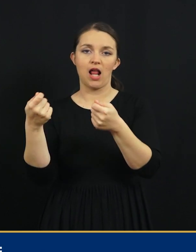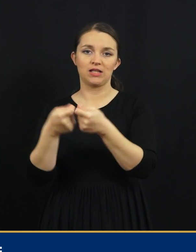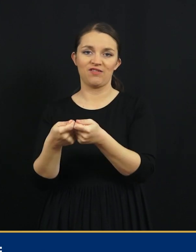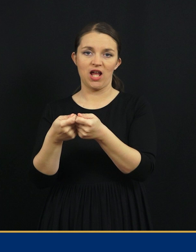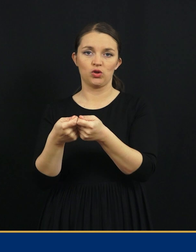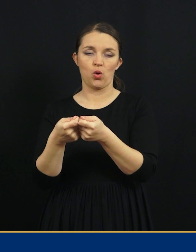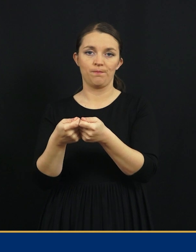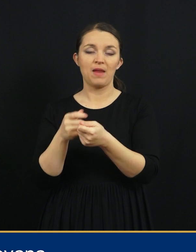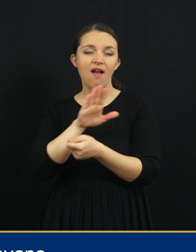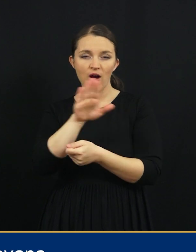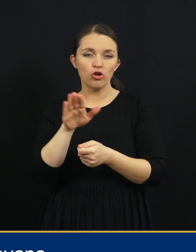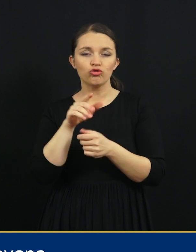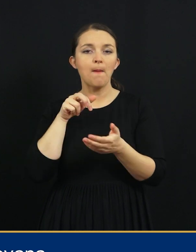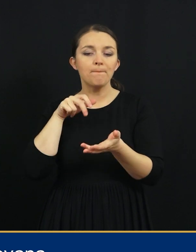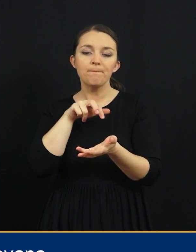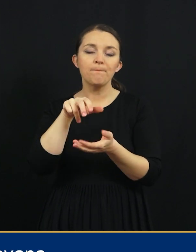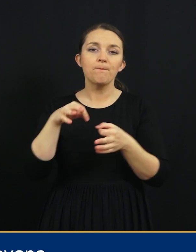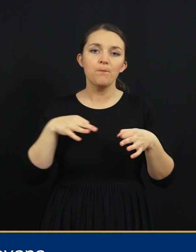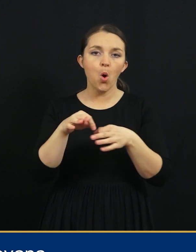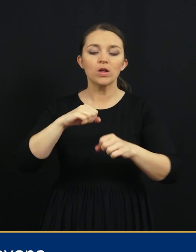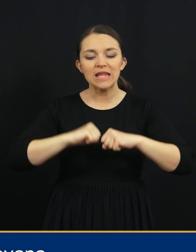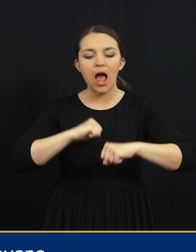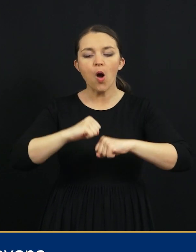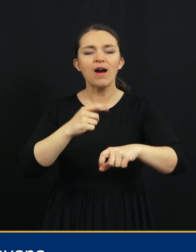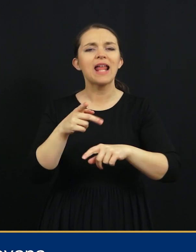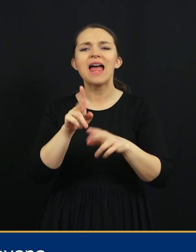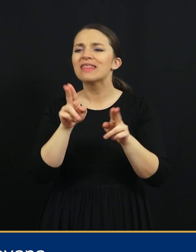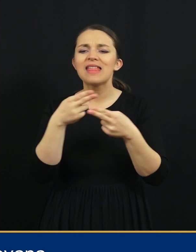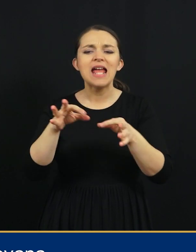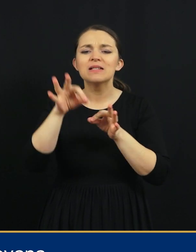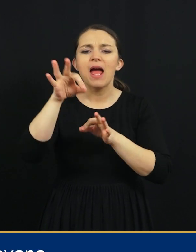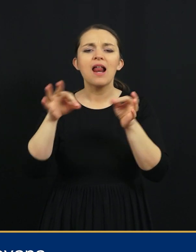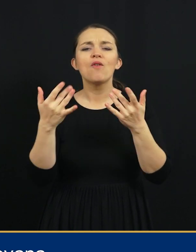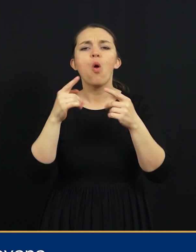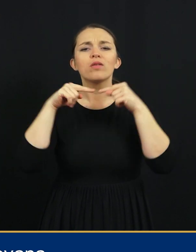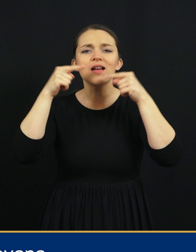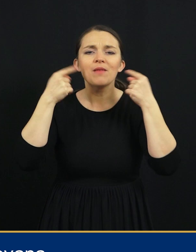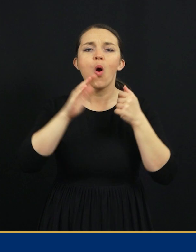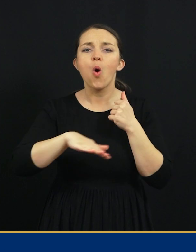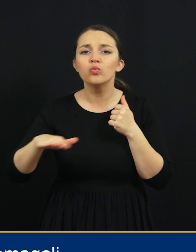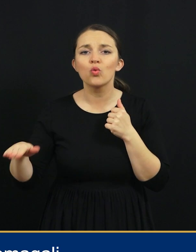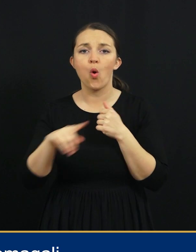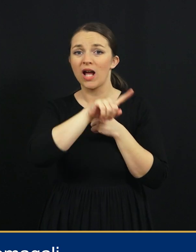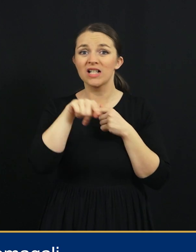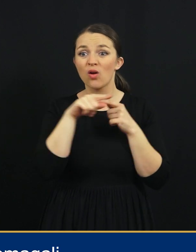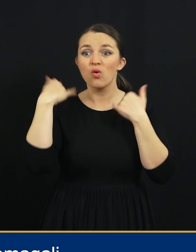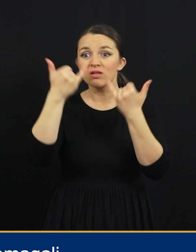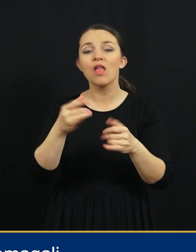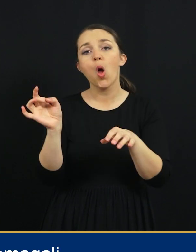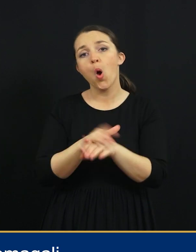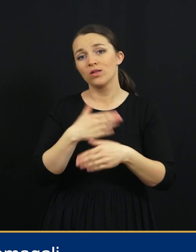zvezo. Vaša prehojena pot je tlakovana z neizmerljivim številom nasmehov otrok, ki ste jih